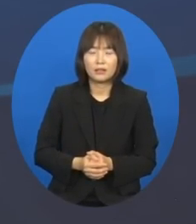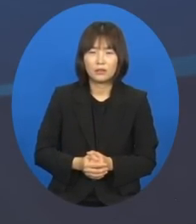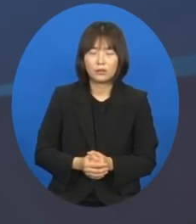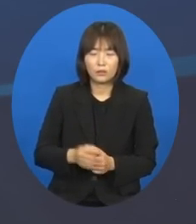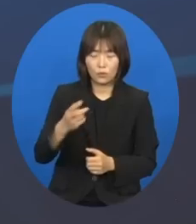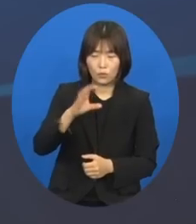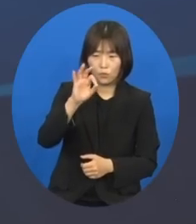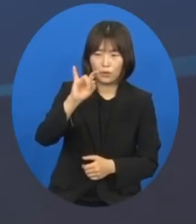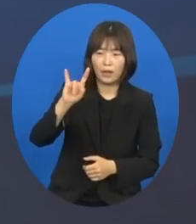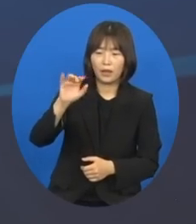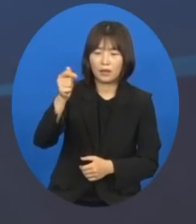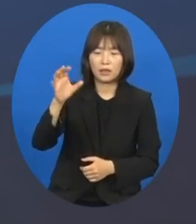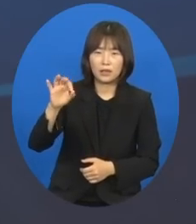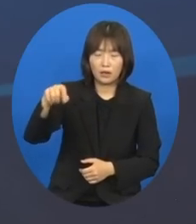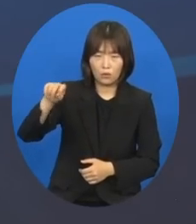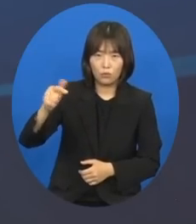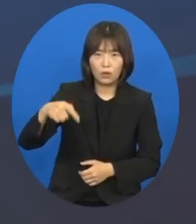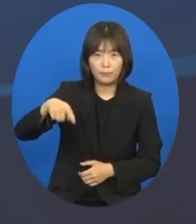애양원을 다녀왔습니다